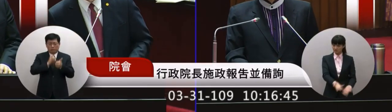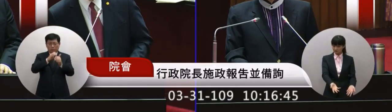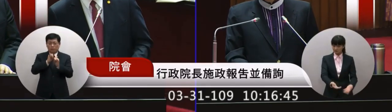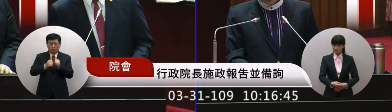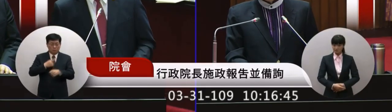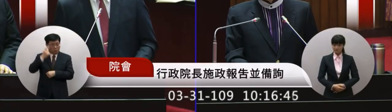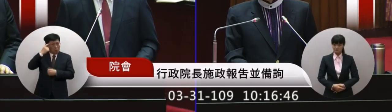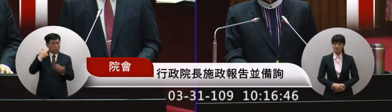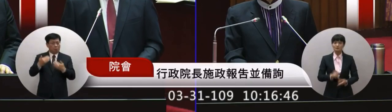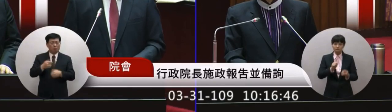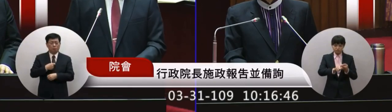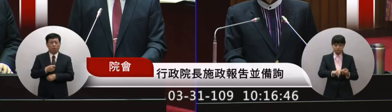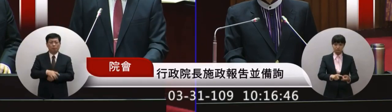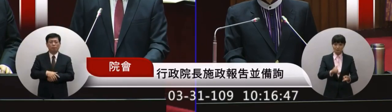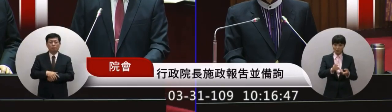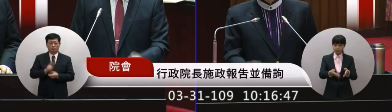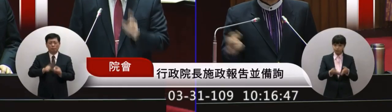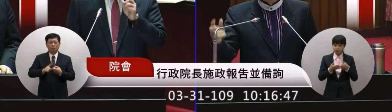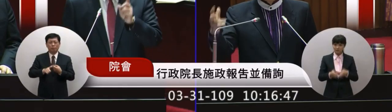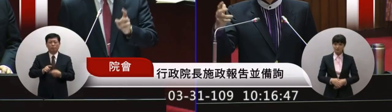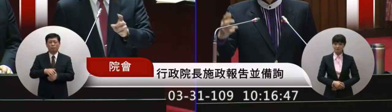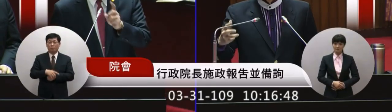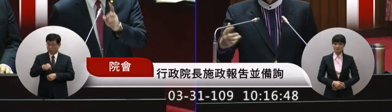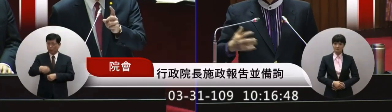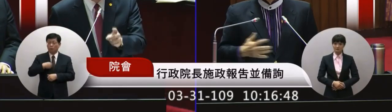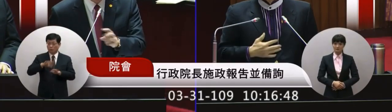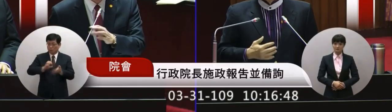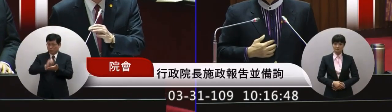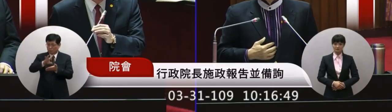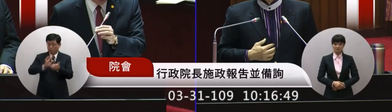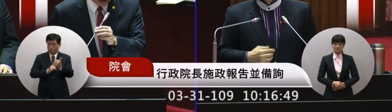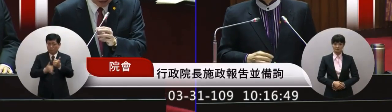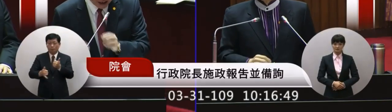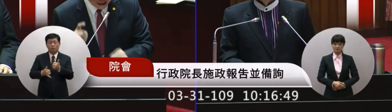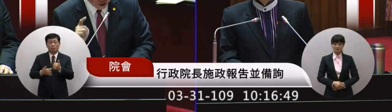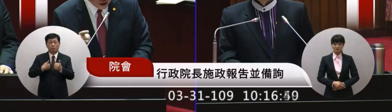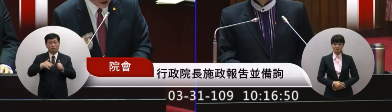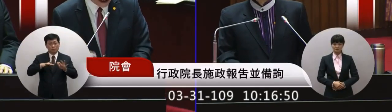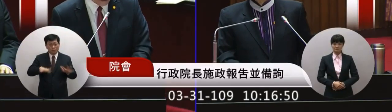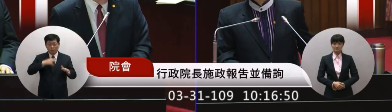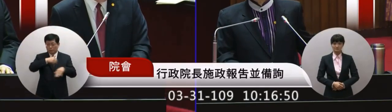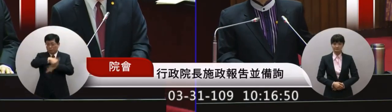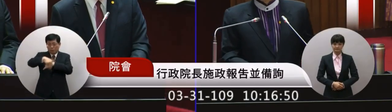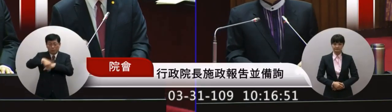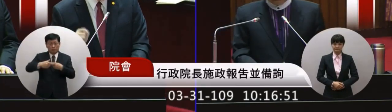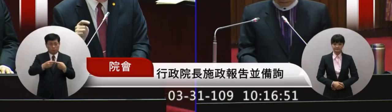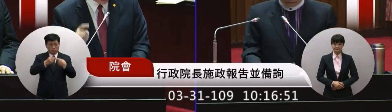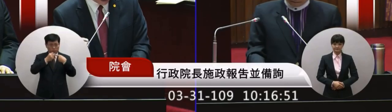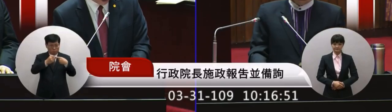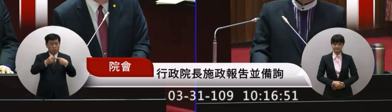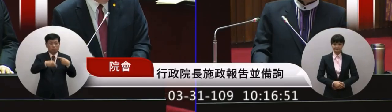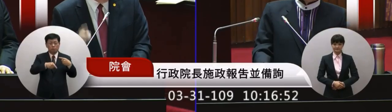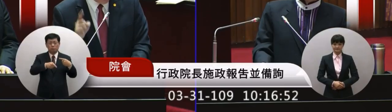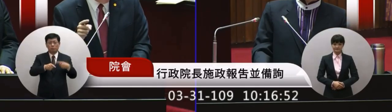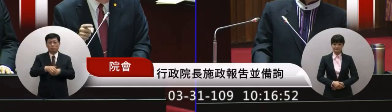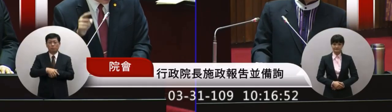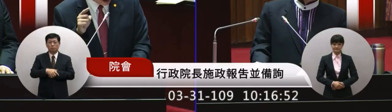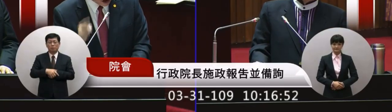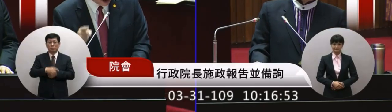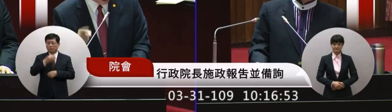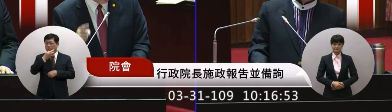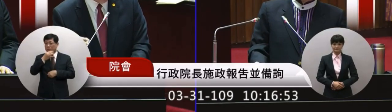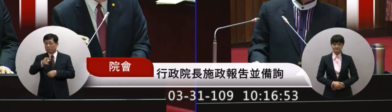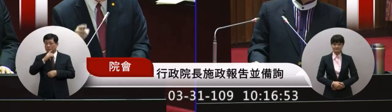民有感啦， 有感啦， 哎啦，吼。因为遮我甲委员报告，阮即马咧规划第一个就是等于讲避